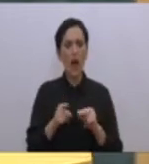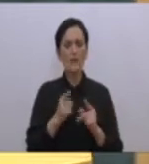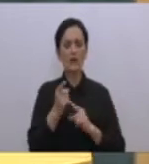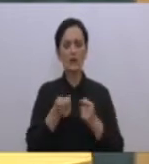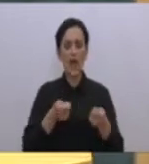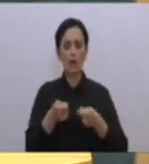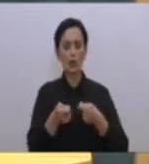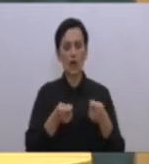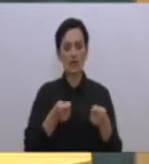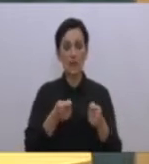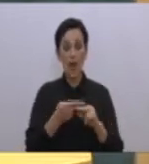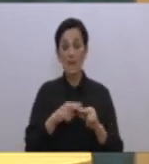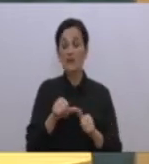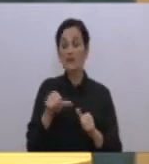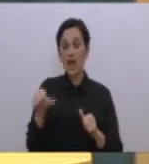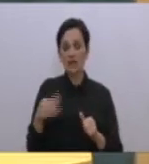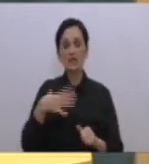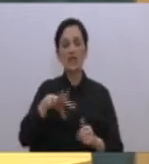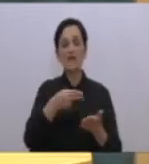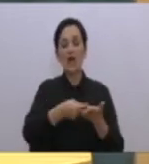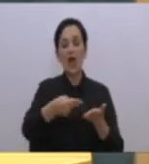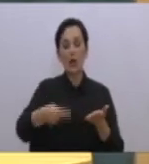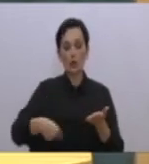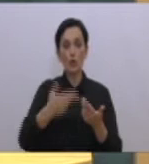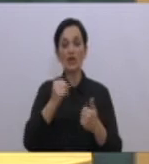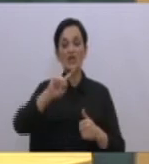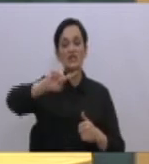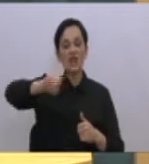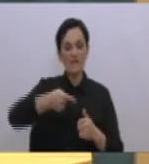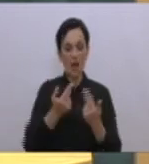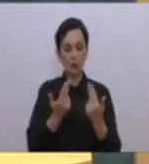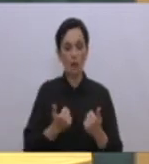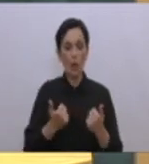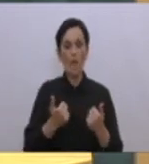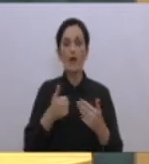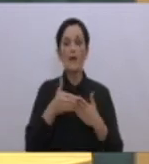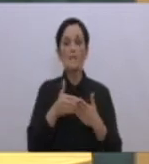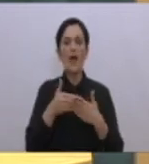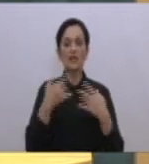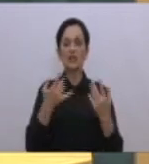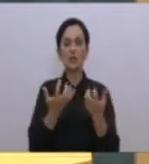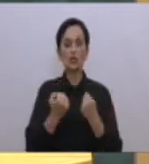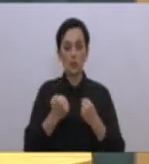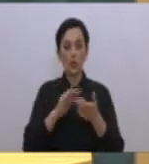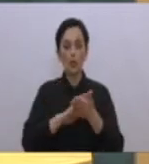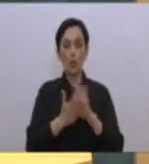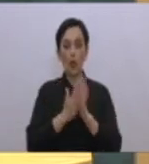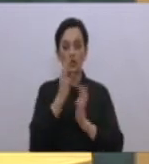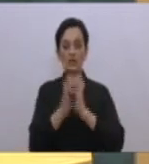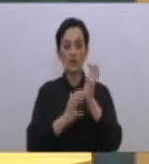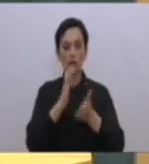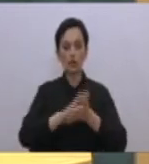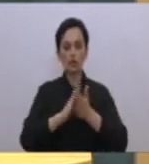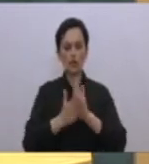რეგულაციებს. Ამას გარდა საქართველომ ხელი მოაწერა და სავალდებულოდ აღიარა მედიაციის შედეგად მიღებული მორიგების საერთაშორისო